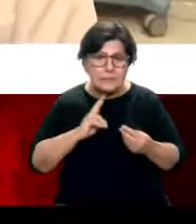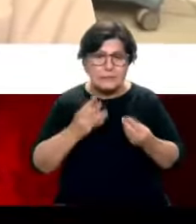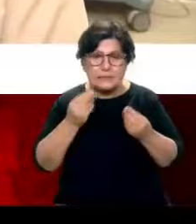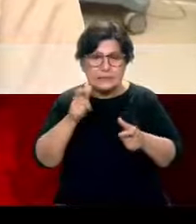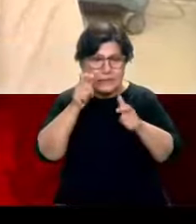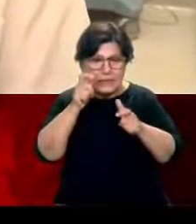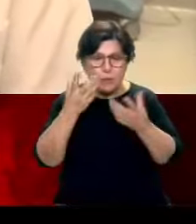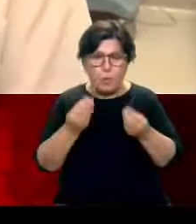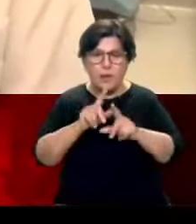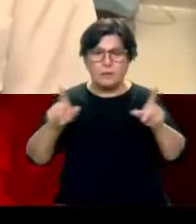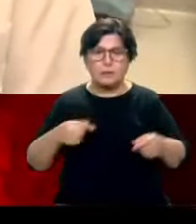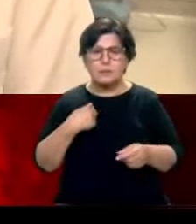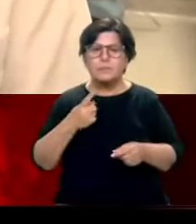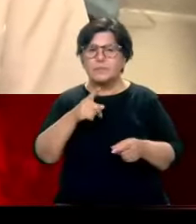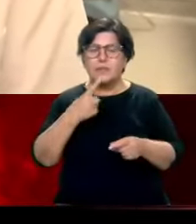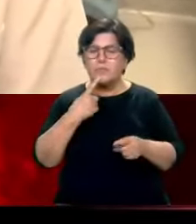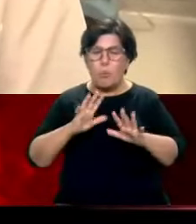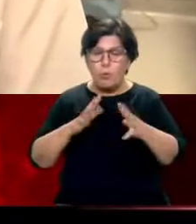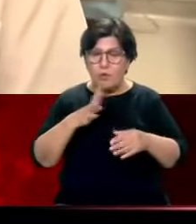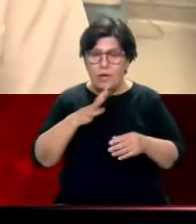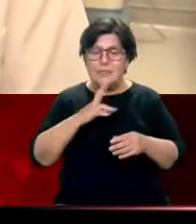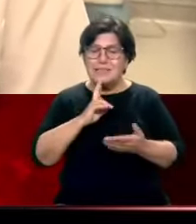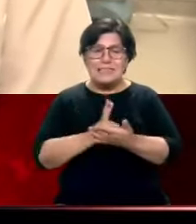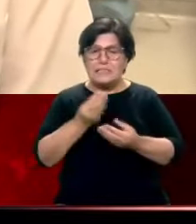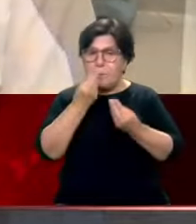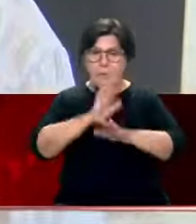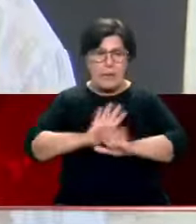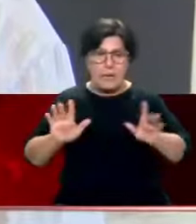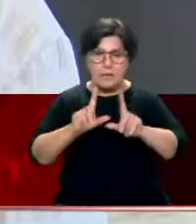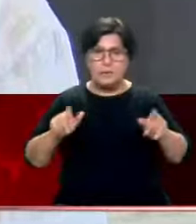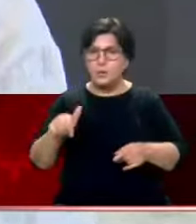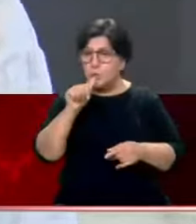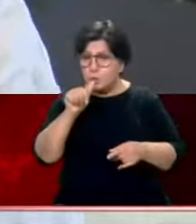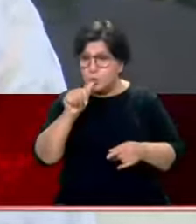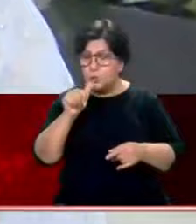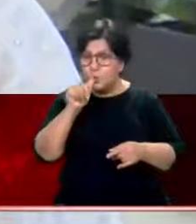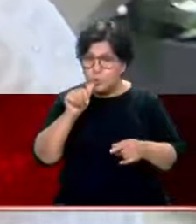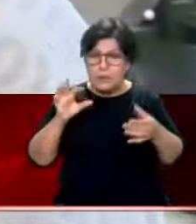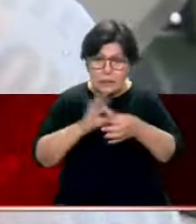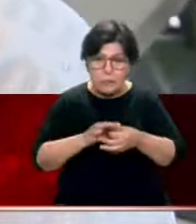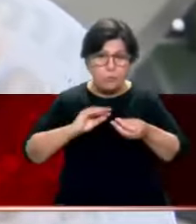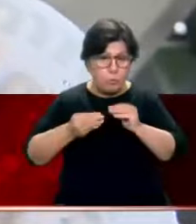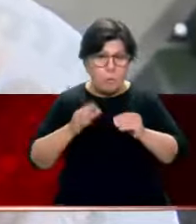kesinlikle tüketmeyeceğiz. Tadında bozukluk varsa kesinlikle yemememiz lazım. Sudan bilmiyorum, suyla